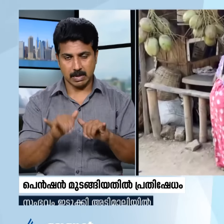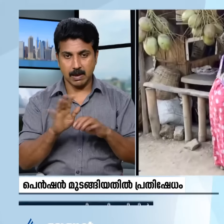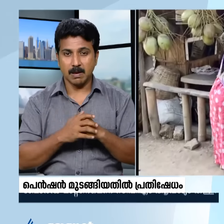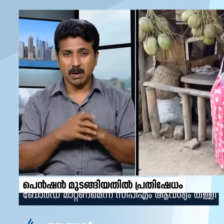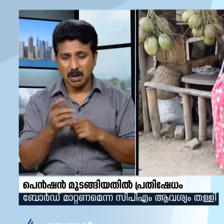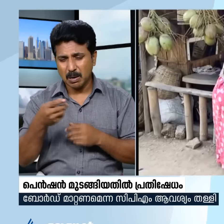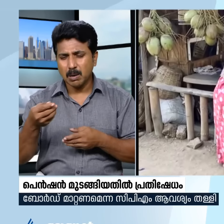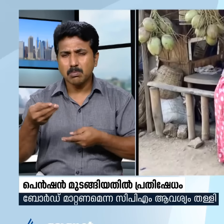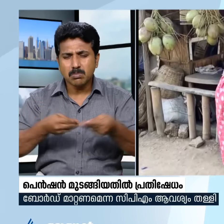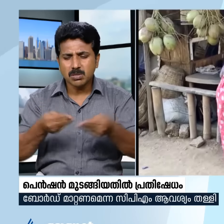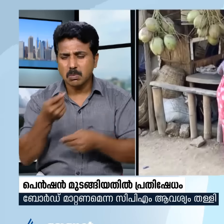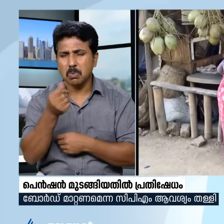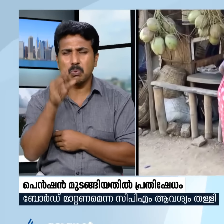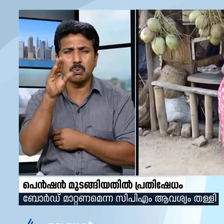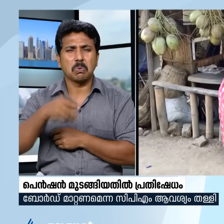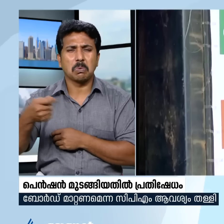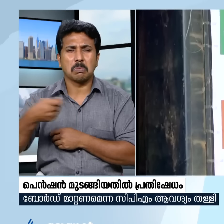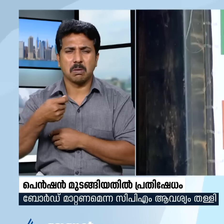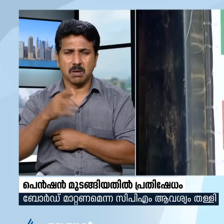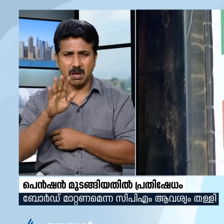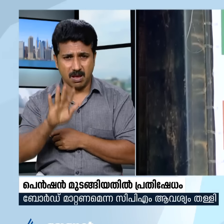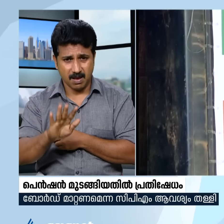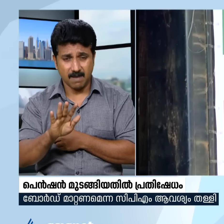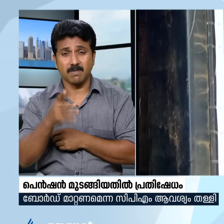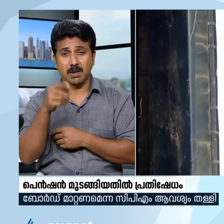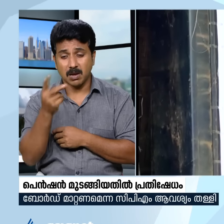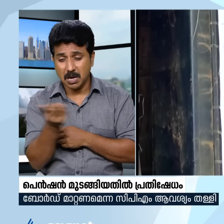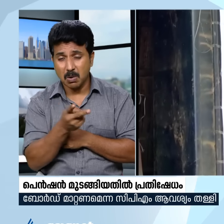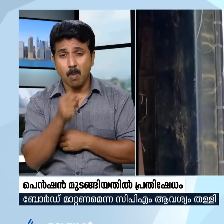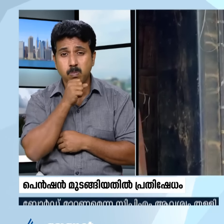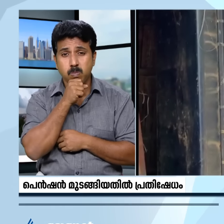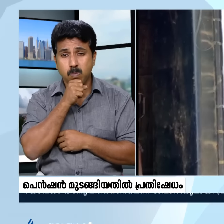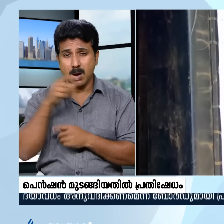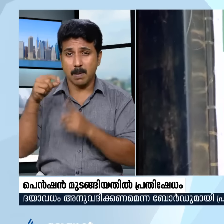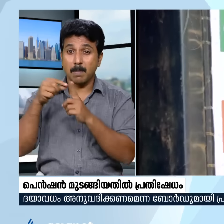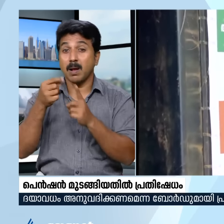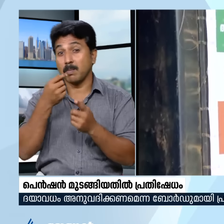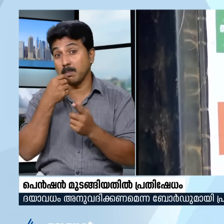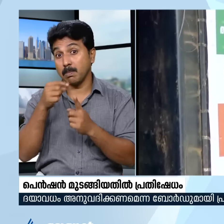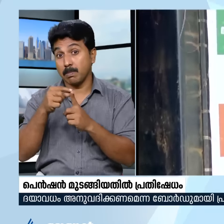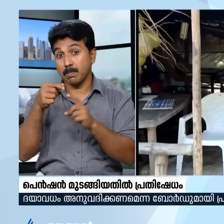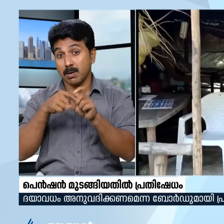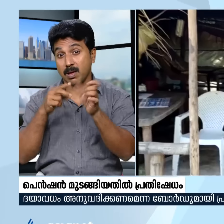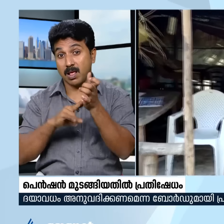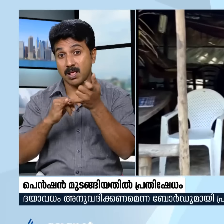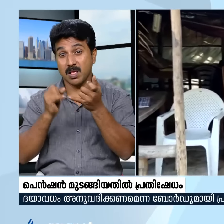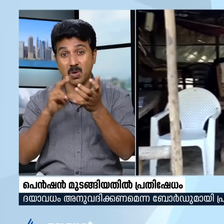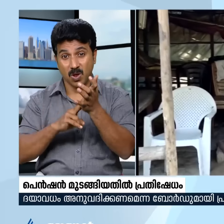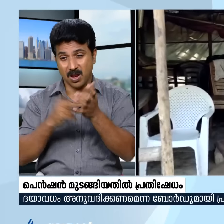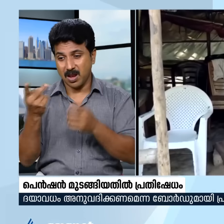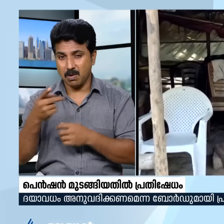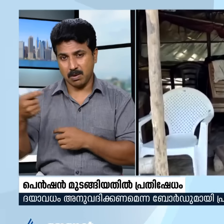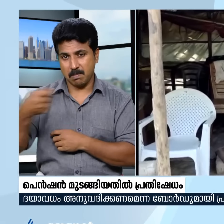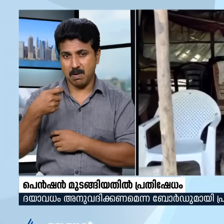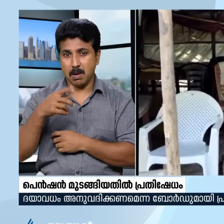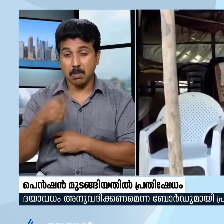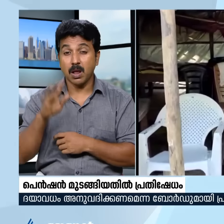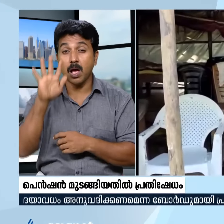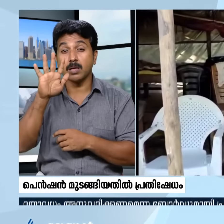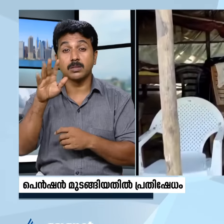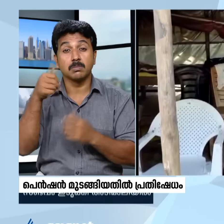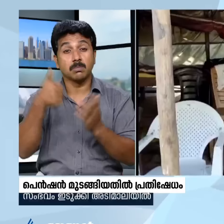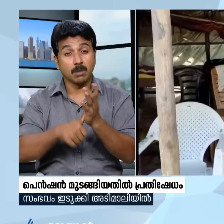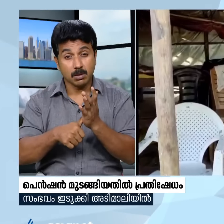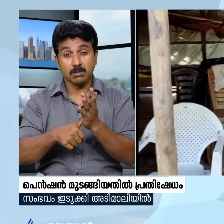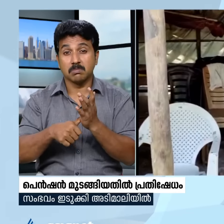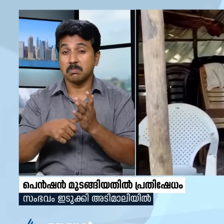തുച്ഛ വരുമാനമായിരുന്നു ആകെയുള്ള ആശ്വാസം. ശിവദാസിന് വാർദ്ധക്യകാല പെൻഷനും അമ്മിണിക്ക് വികലാംഗ പെൻഷനും ഉണ്ടായിരുന്നു. 5 മാസമായി ഇത്